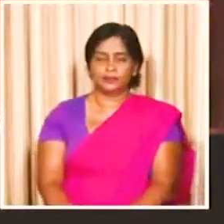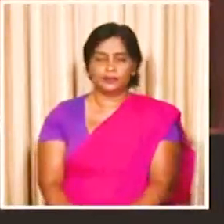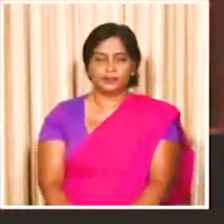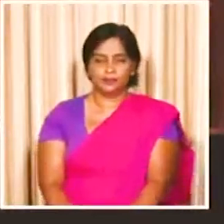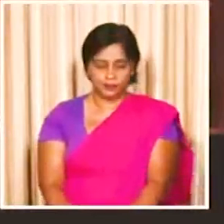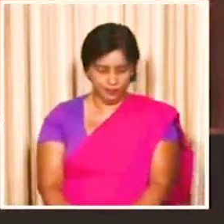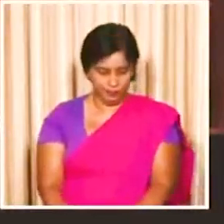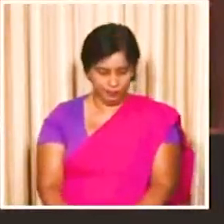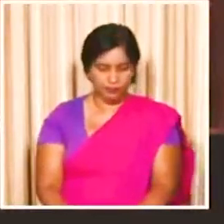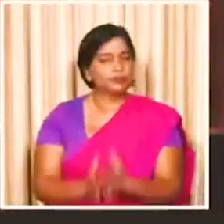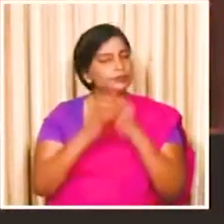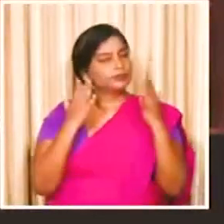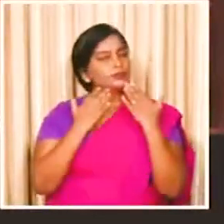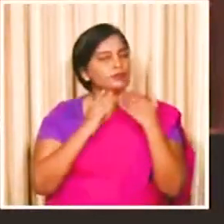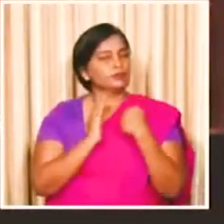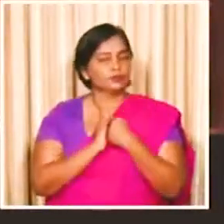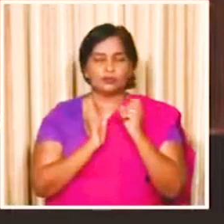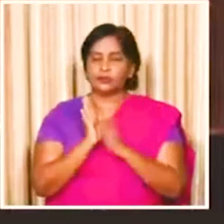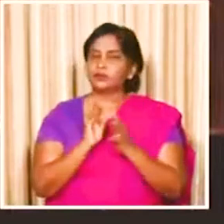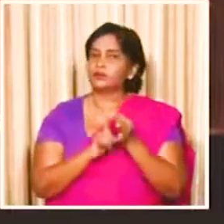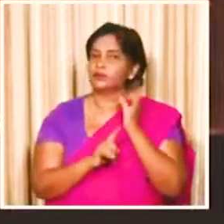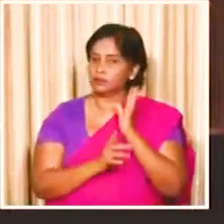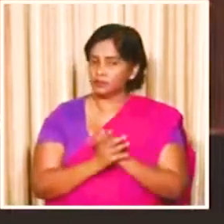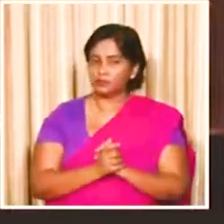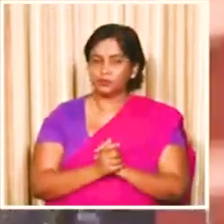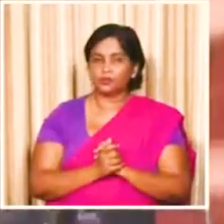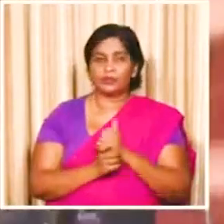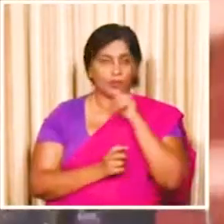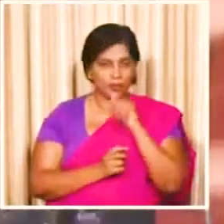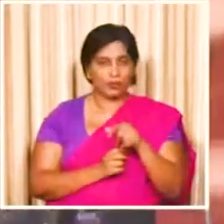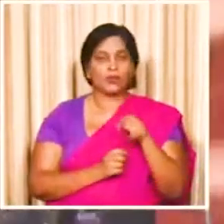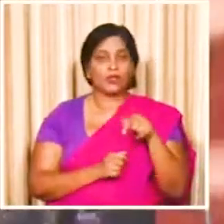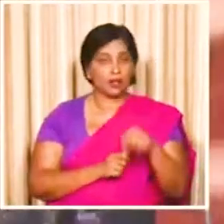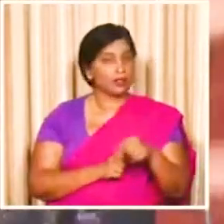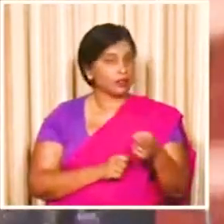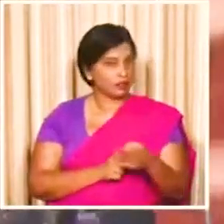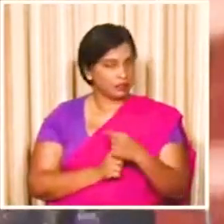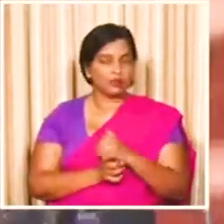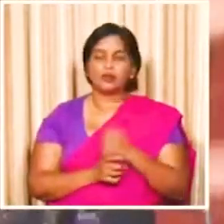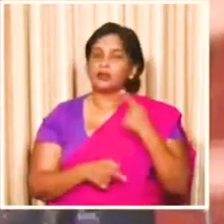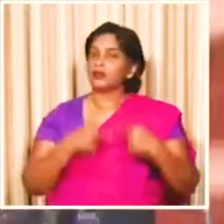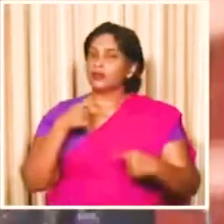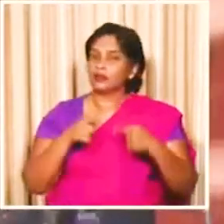குழுக்களின் தலைவர் அவர்களே. உண்மையிலே இன்றைய தினம் விவாதத்துக்கு